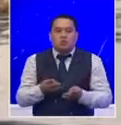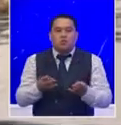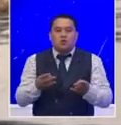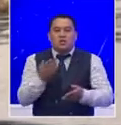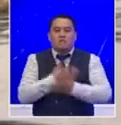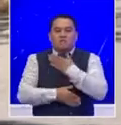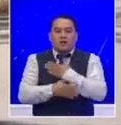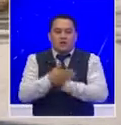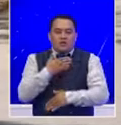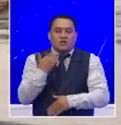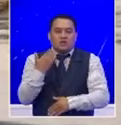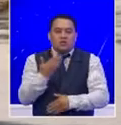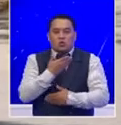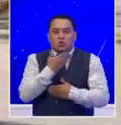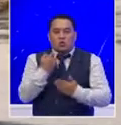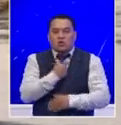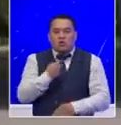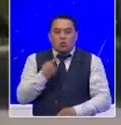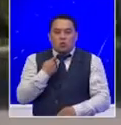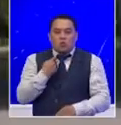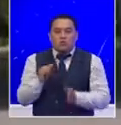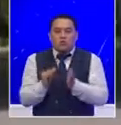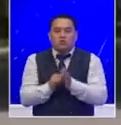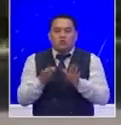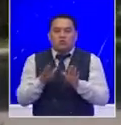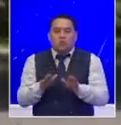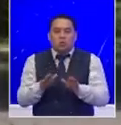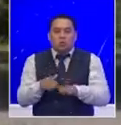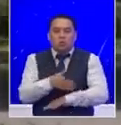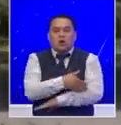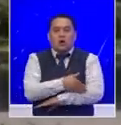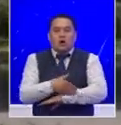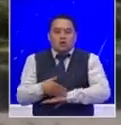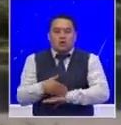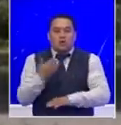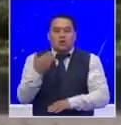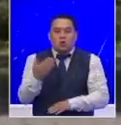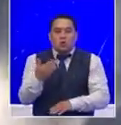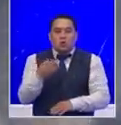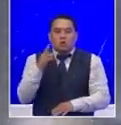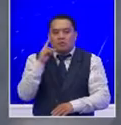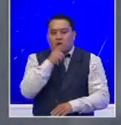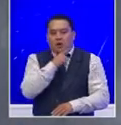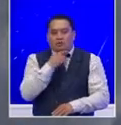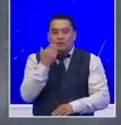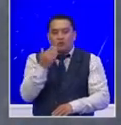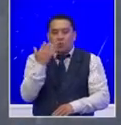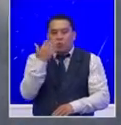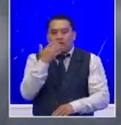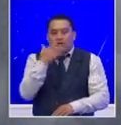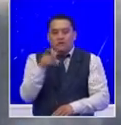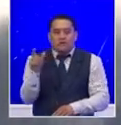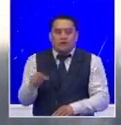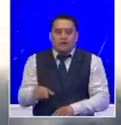для инвалида по зрению. Увы, в областном центре они установлены лишь по Арбату. И те, по словам Бауржана, не очень пригодны для незрячего